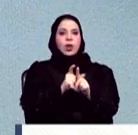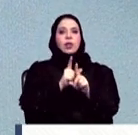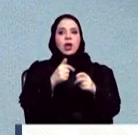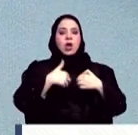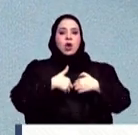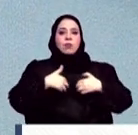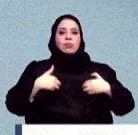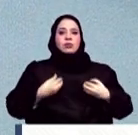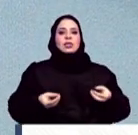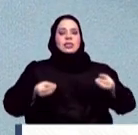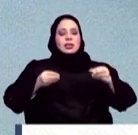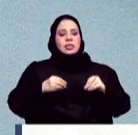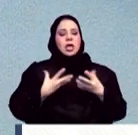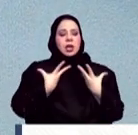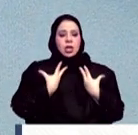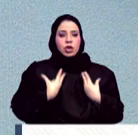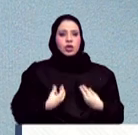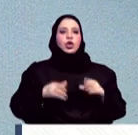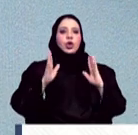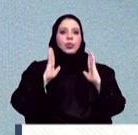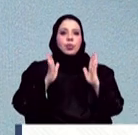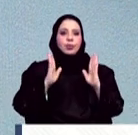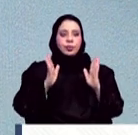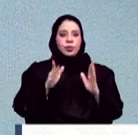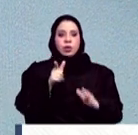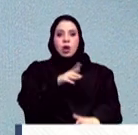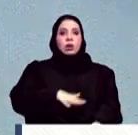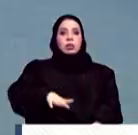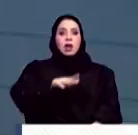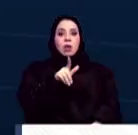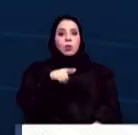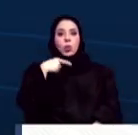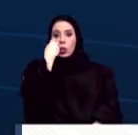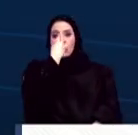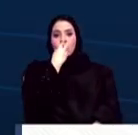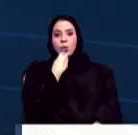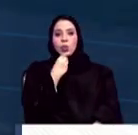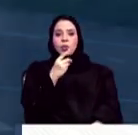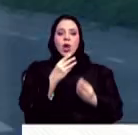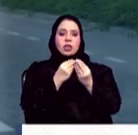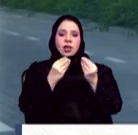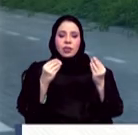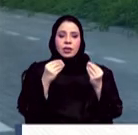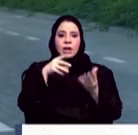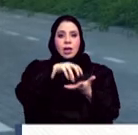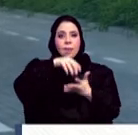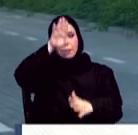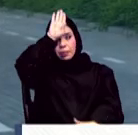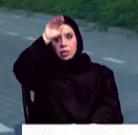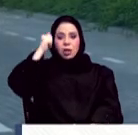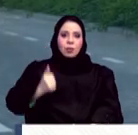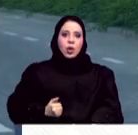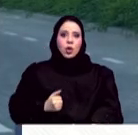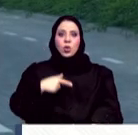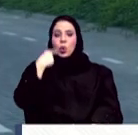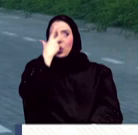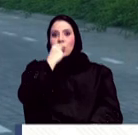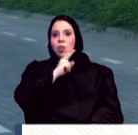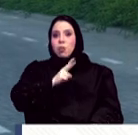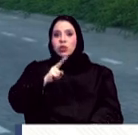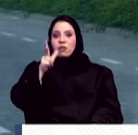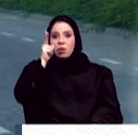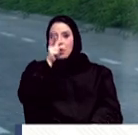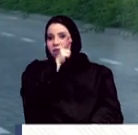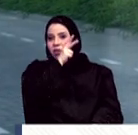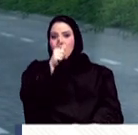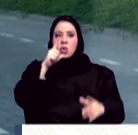ورعاه مقلد الحكم وابتهاجا بعيد الفطر السعيد ازدانت عدد من مباني ومعالم مملكه البحرين الرئيسيه في مختلف